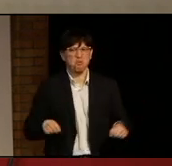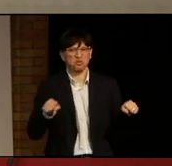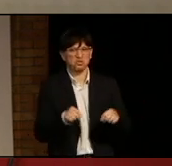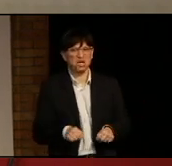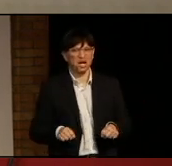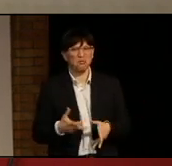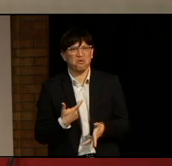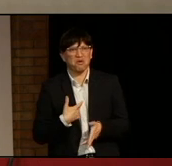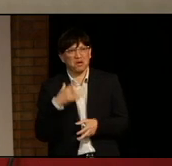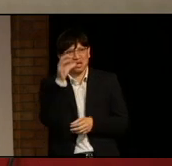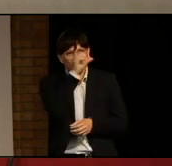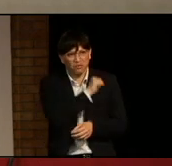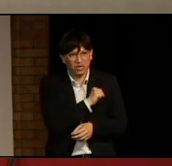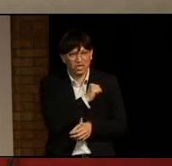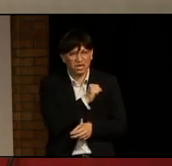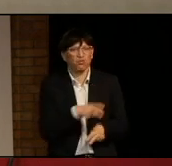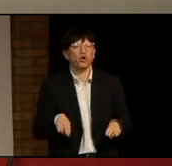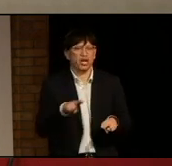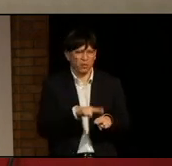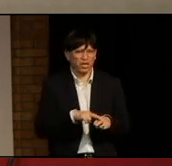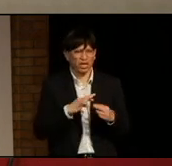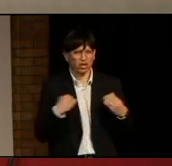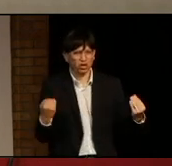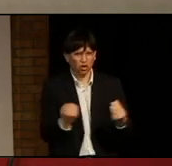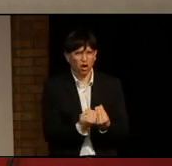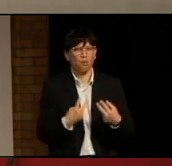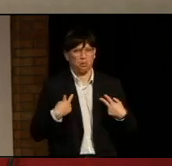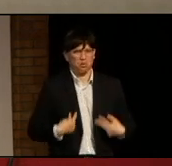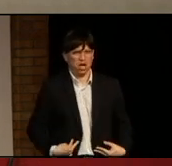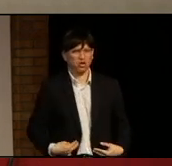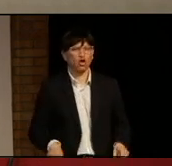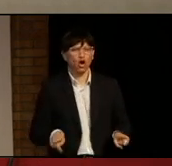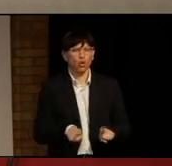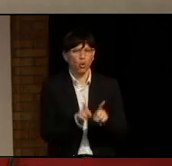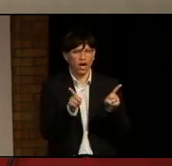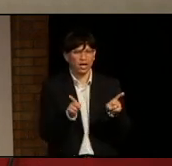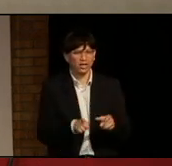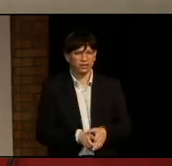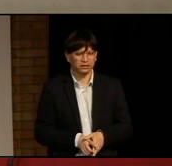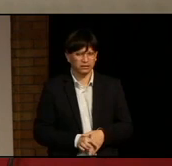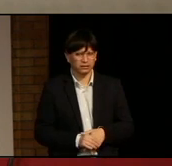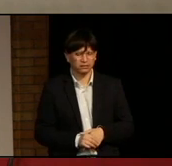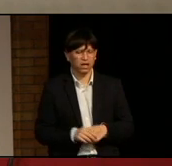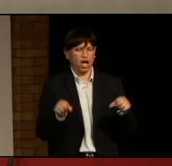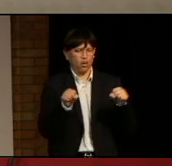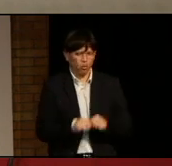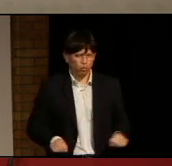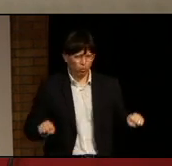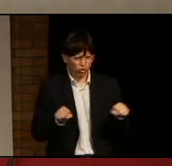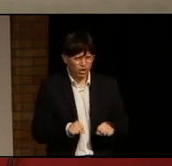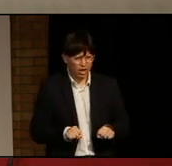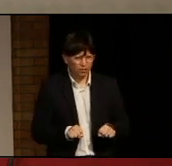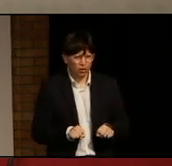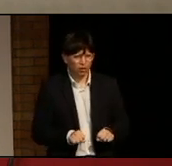conto pur rimanendo in questo nostro mondo pur vivendo in questa nostra cultura che possiamo assumere degli